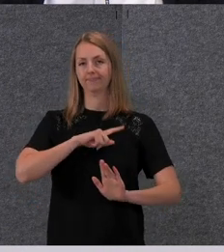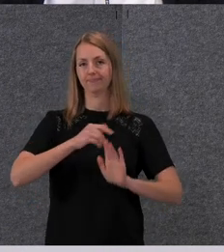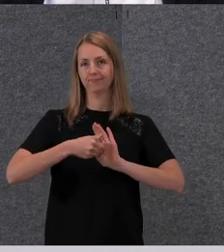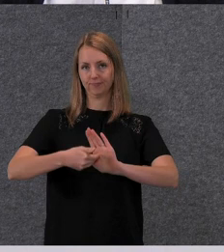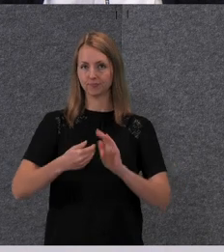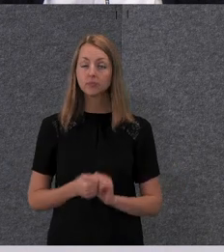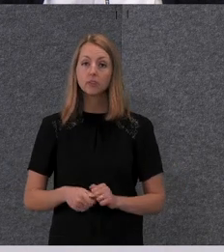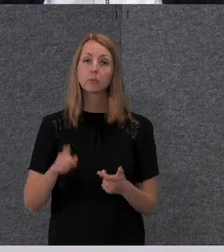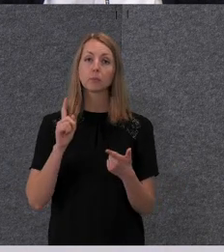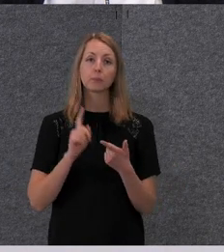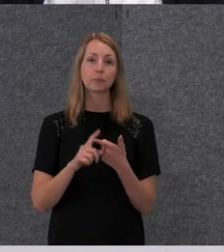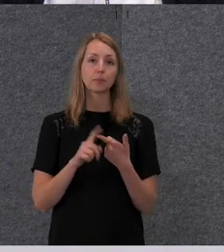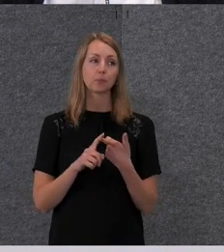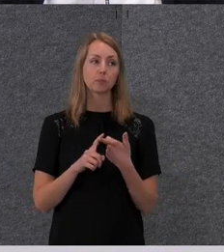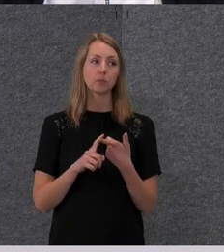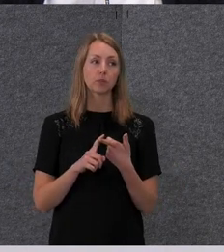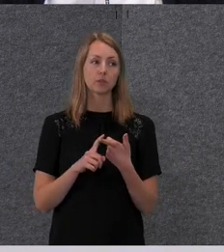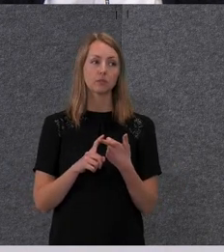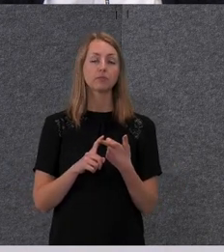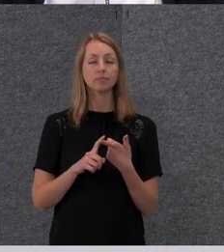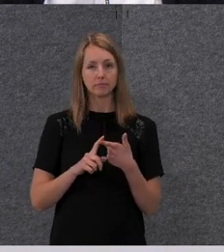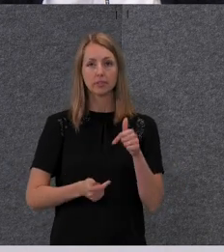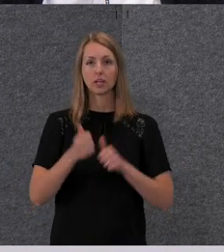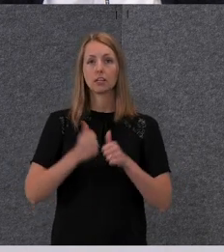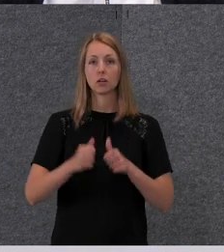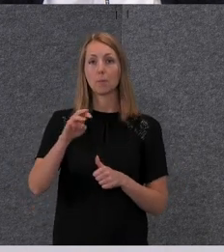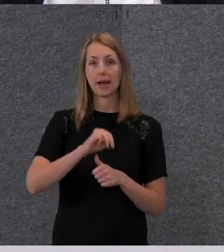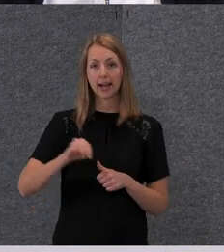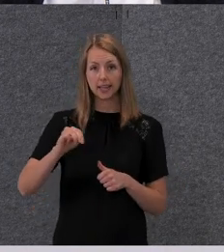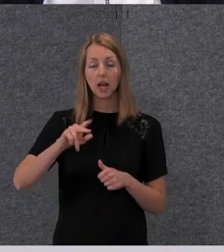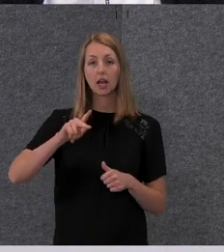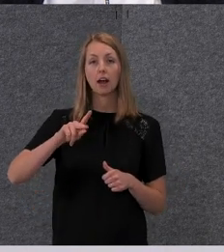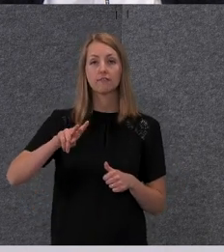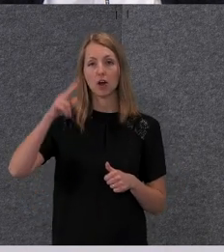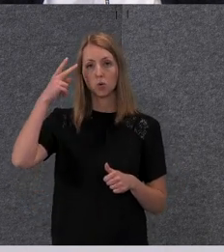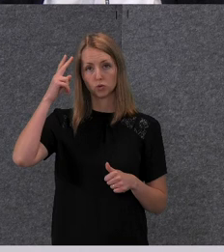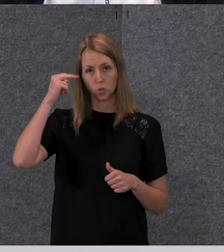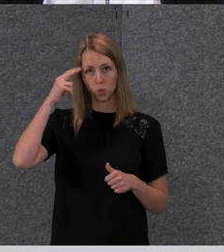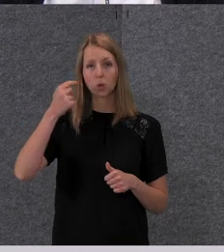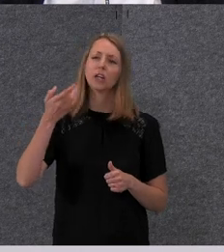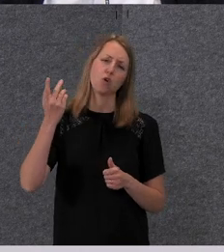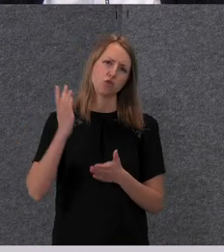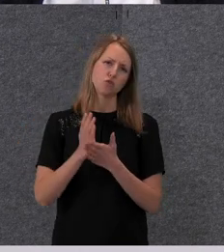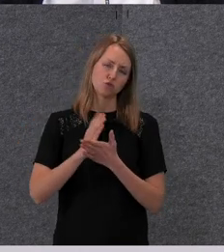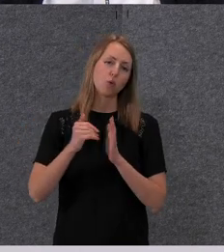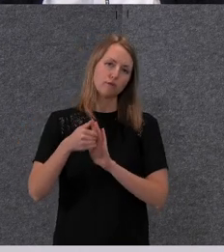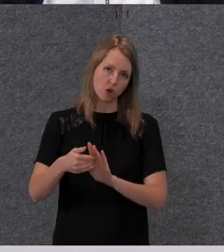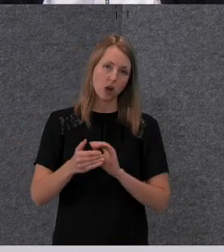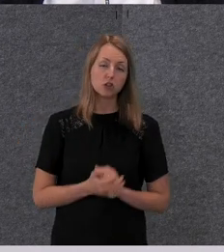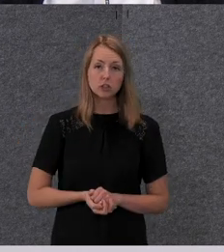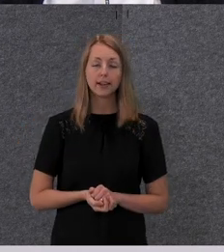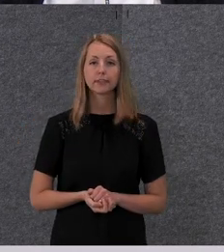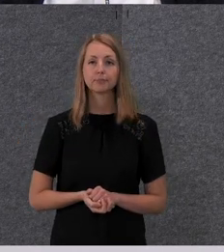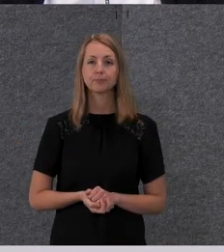weitere Kandidatur, die uns auch hier vorliegt, ist die von Maria aus dem KV Düren. Sie hatte sich ja bereits vorgestellt,